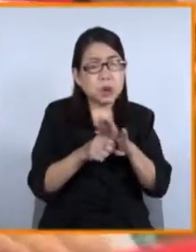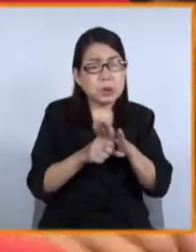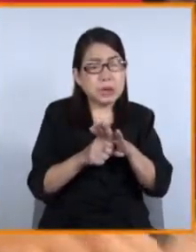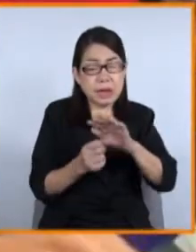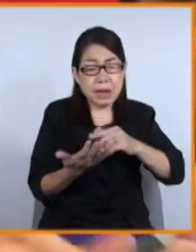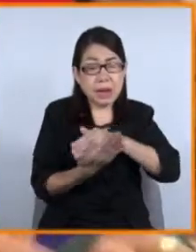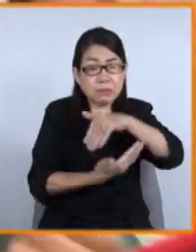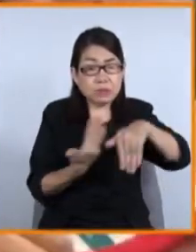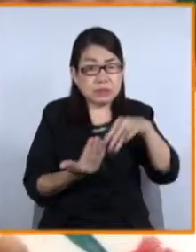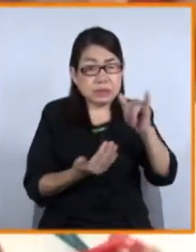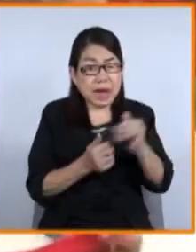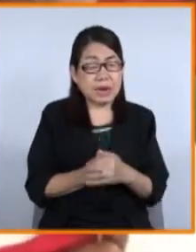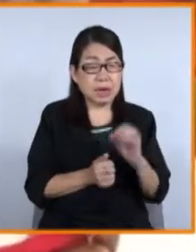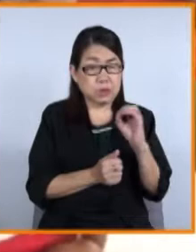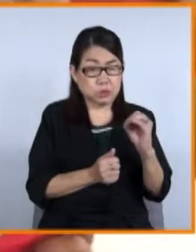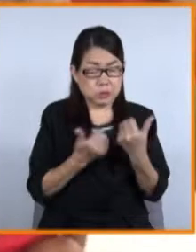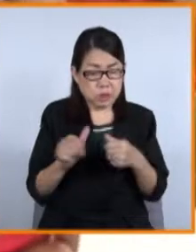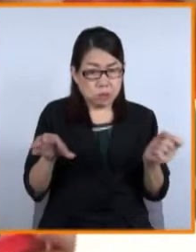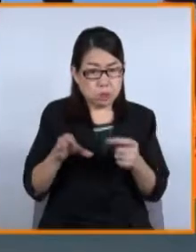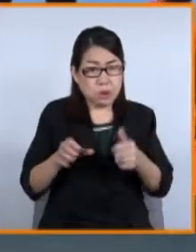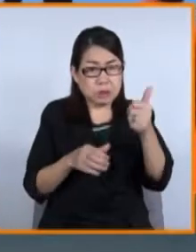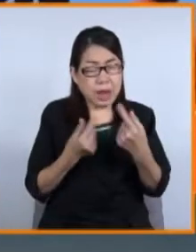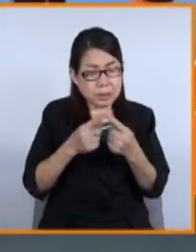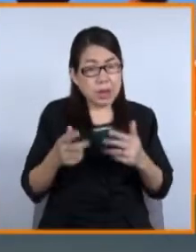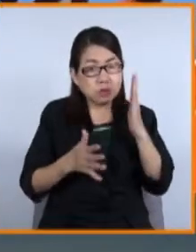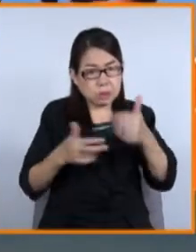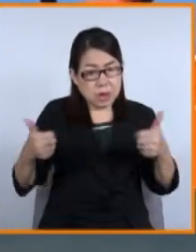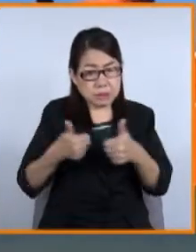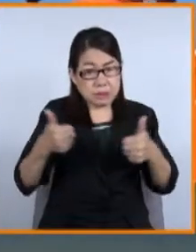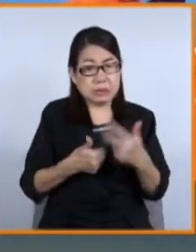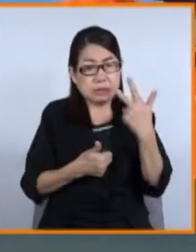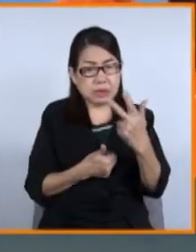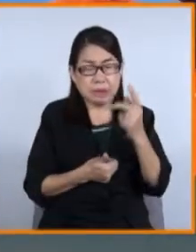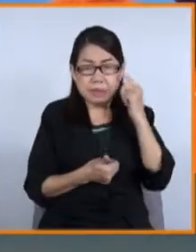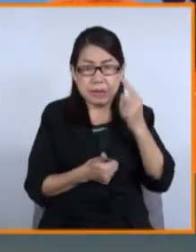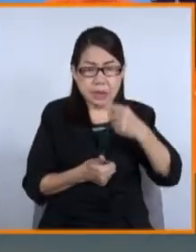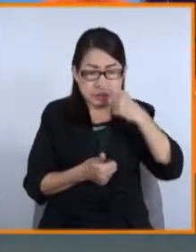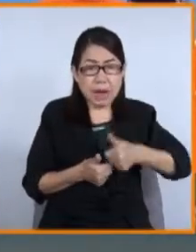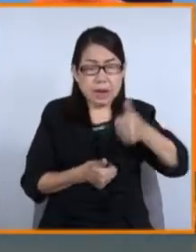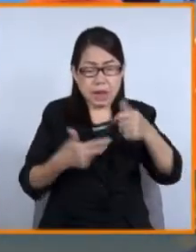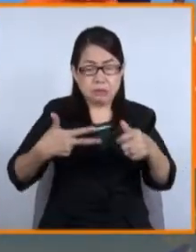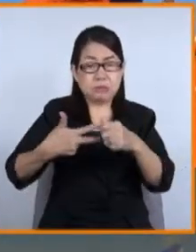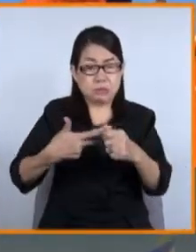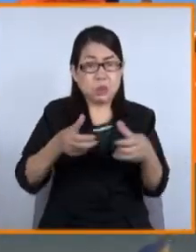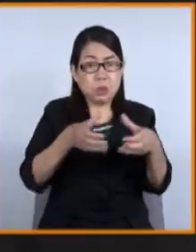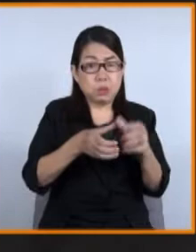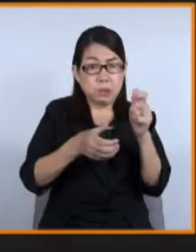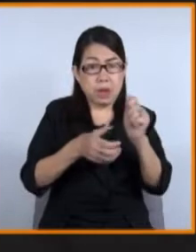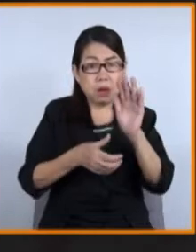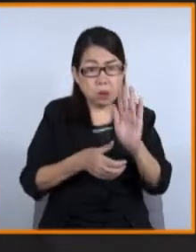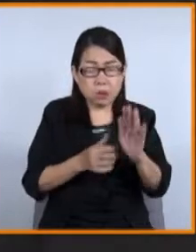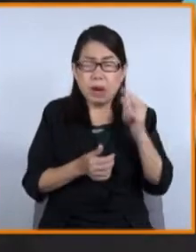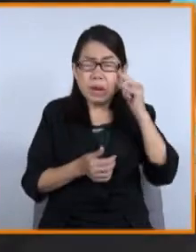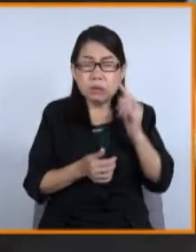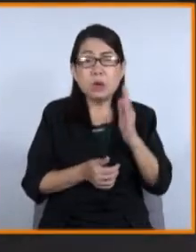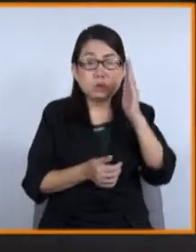แต่สำหรับ3แต้มตามเป้าหมายทำให้ทีมชาติไทยยังคงอยู่ในเส้นทางของการเข้ารอบเป็นอันดับที่2ของกลุ่มซึ่งหมายถึงเส้นท